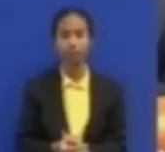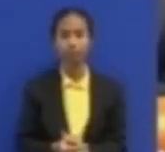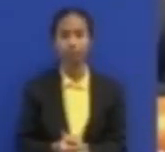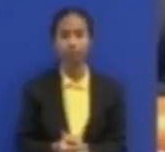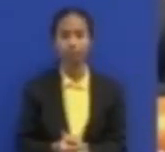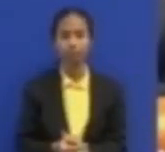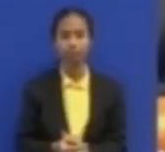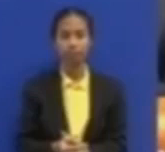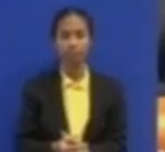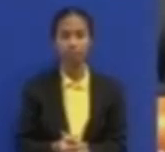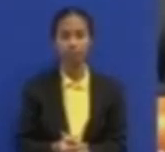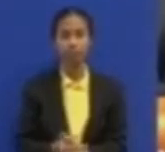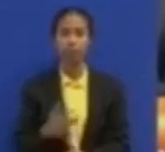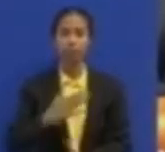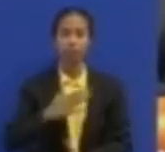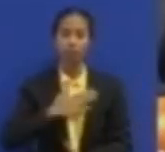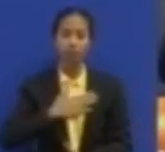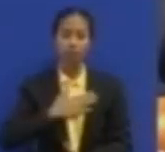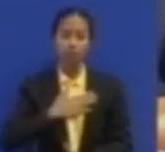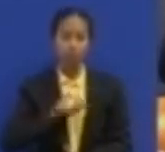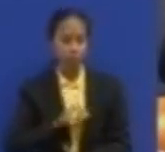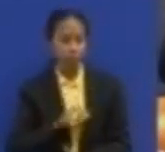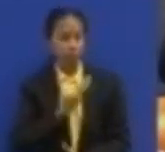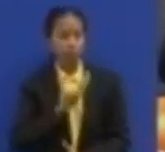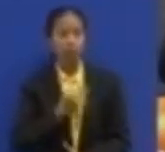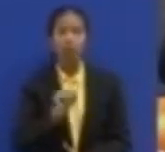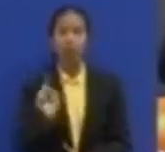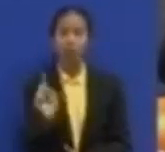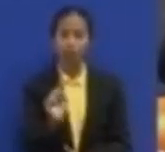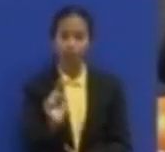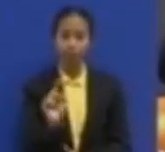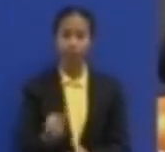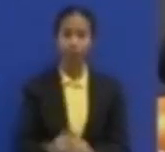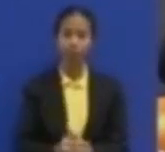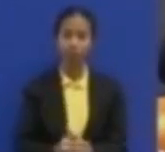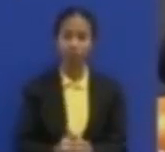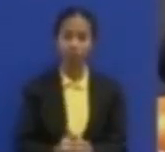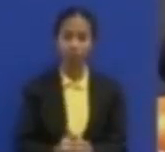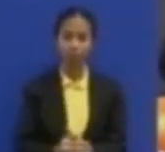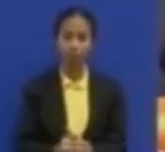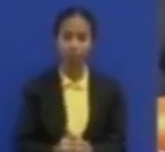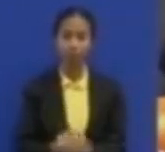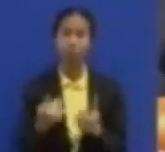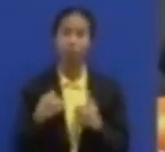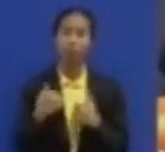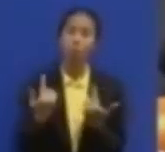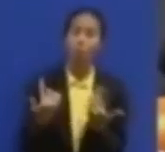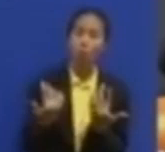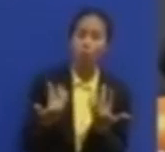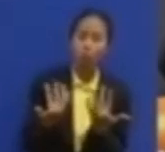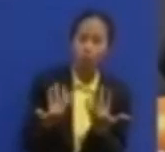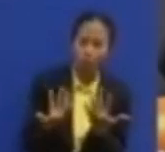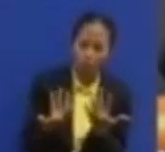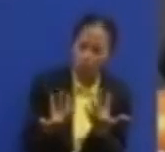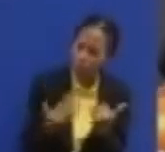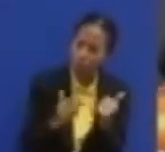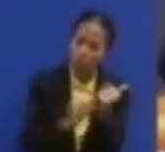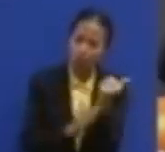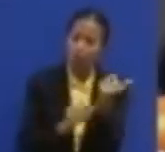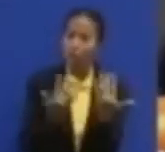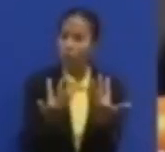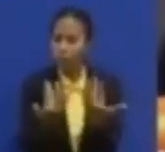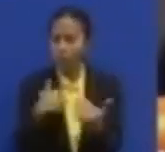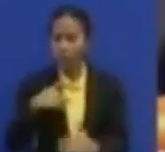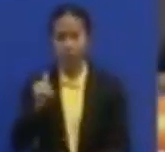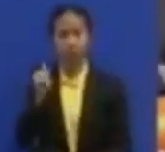สิ่งที่ผมตกใจเป็นอย่างมากก็คือว่าการที่เรารอคอยวันและเวลาในการที่จะได้มา